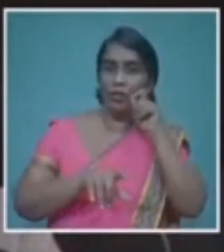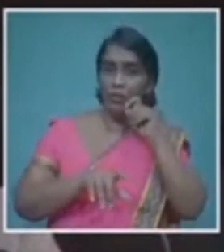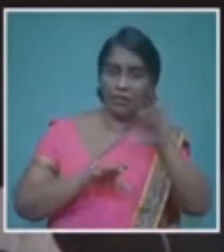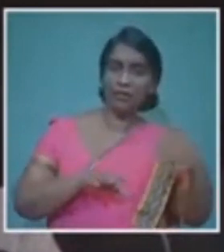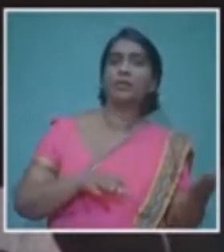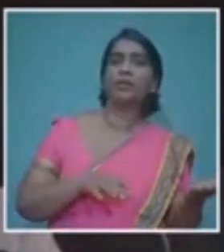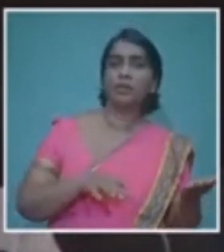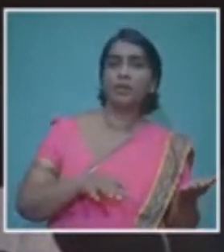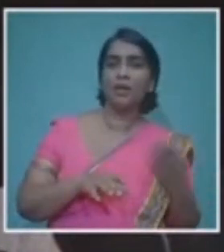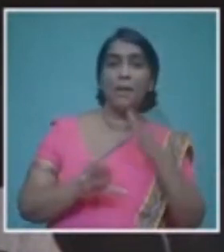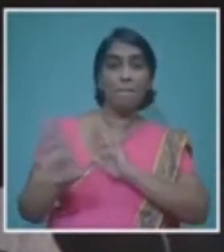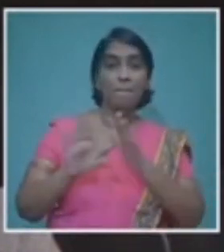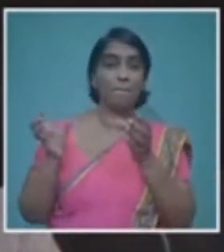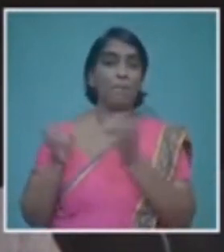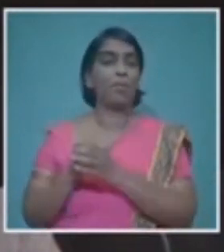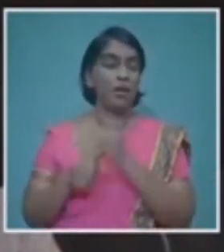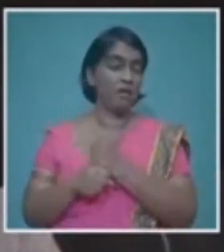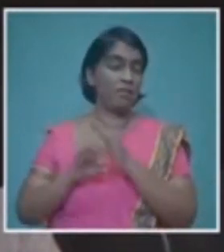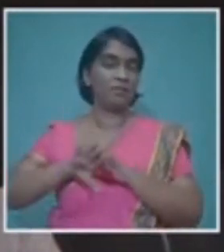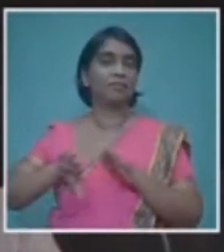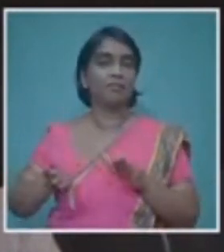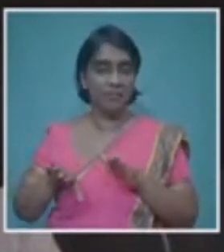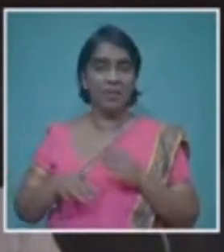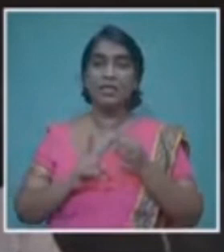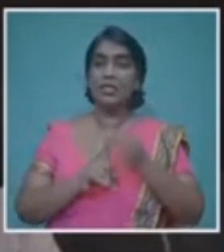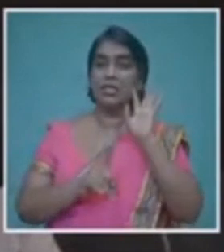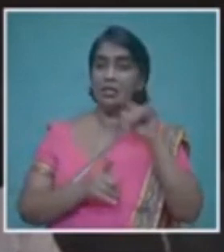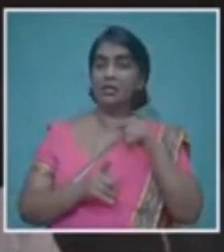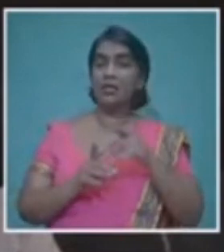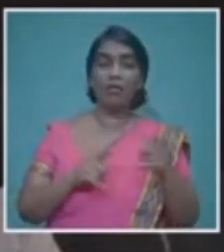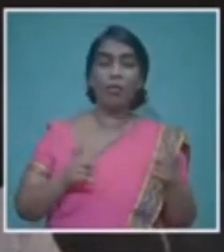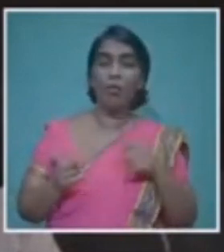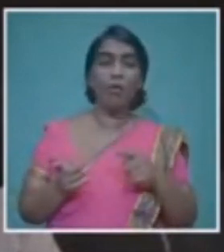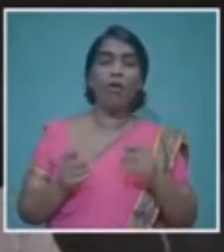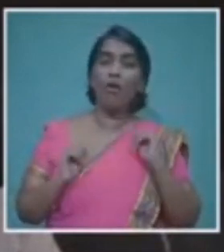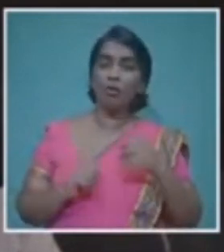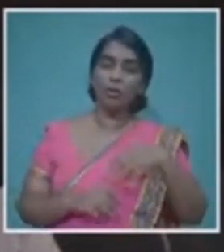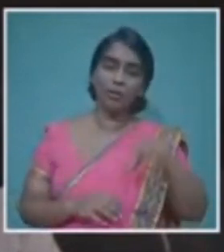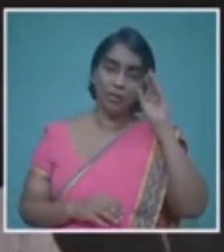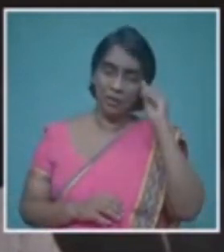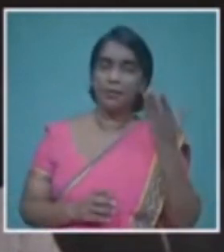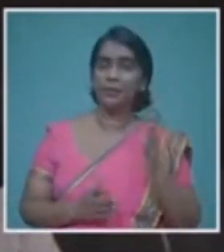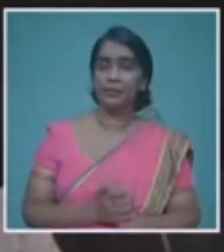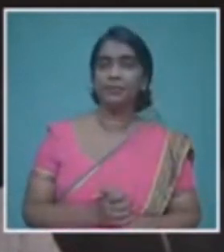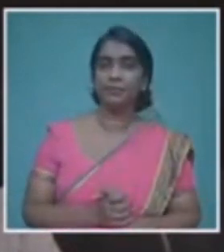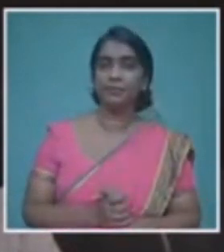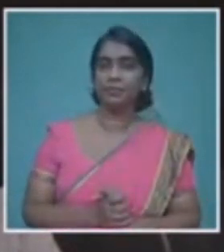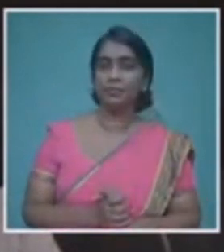एक पैत्तक पालक पांतिय इन्नवा अनित पैत्ते जनाधिपति इन्ने कागे पैत्तेद कियन एक इतामात्म पहेदिली